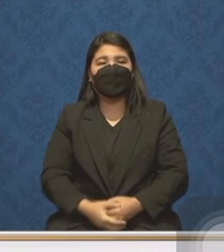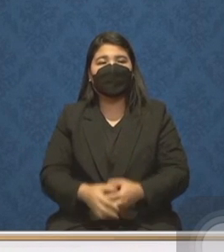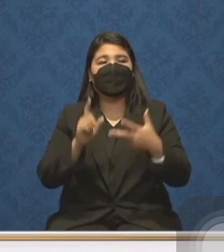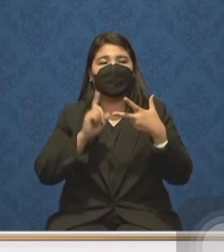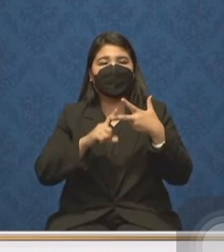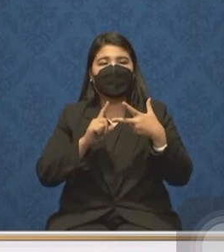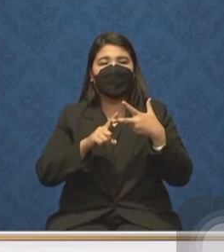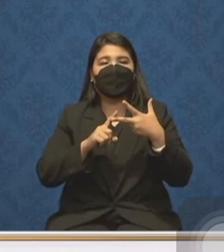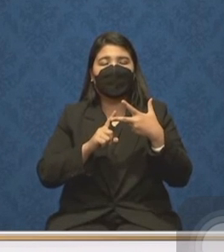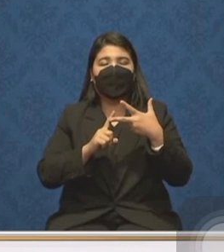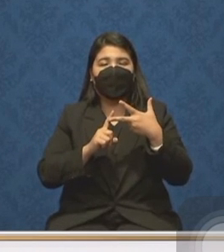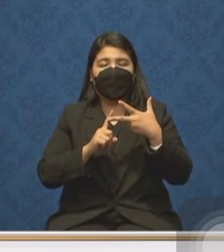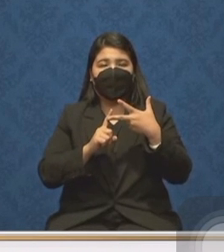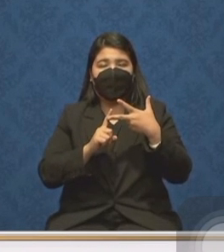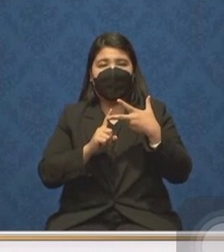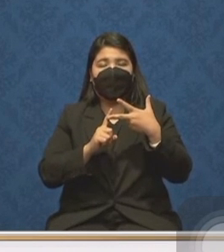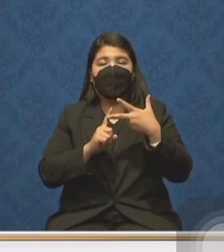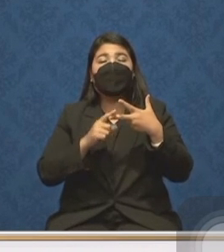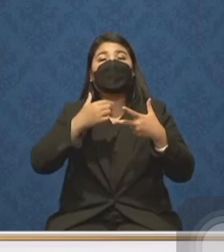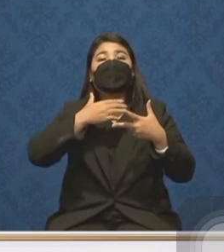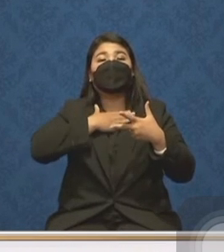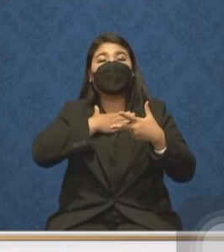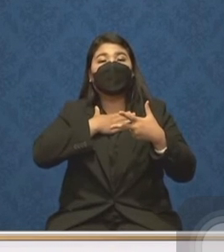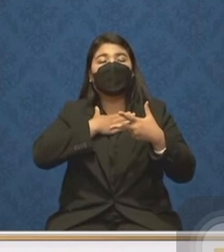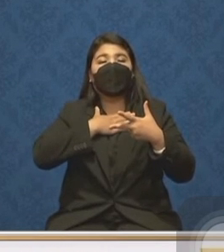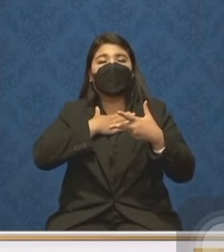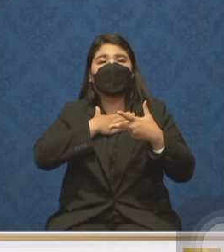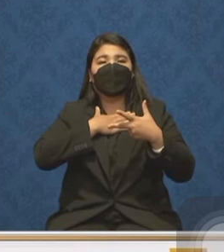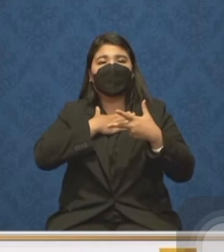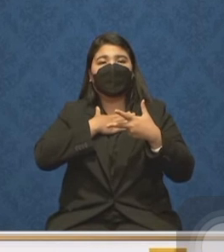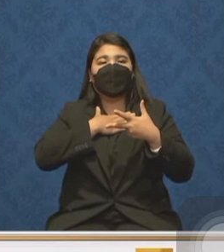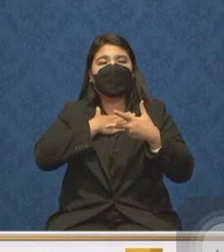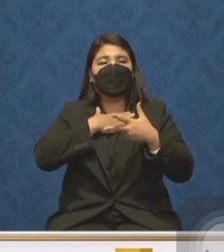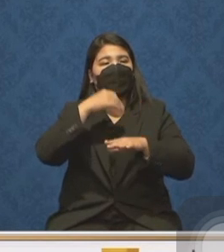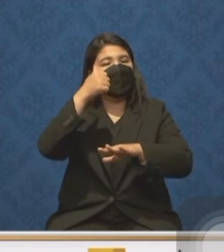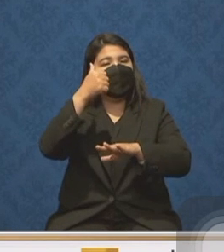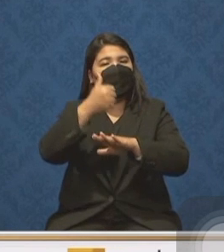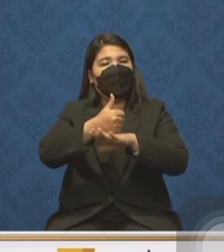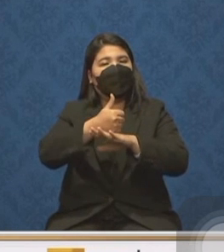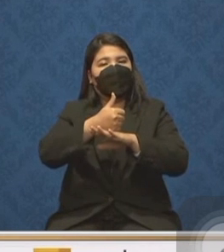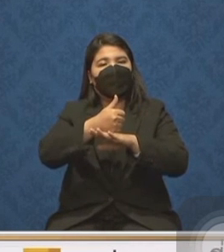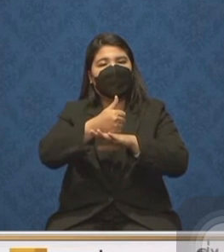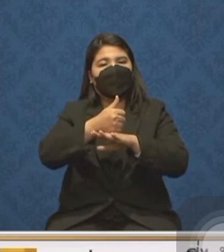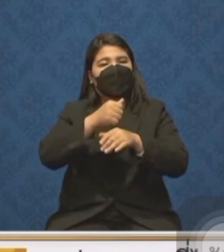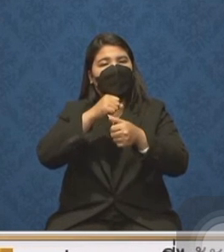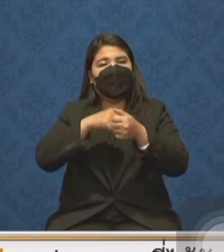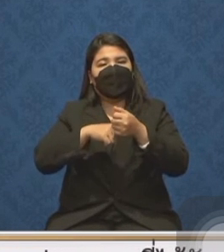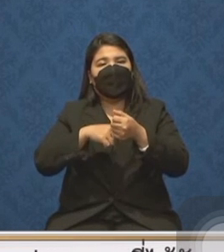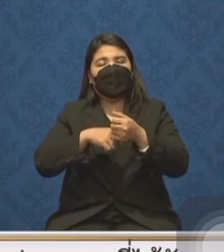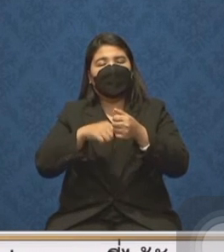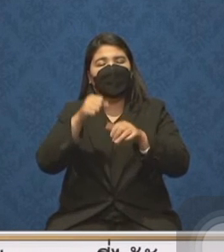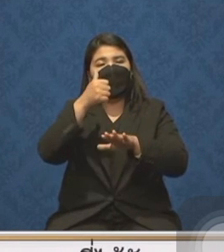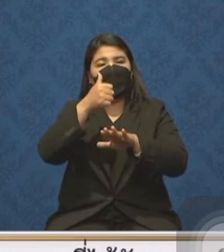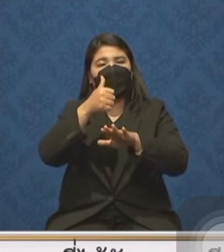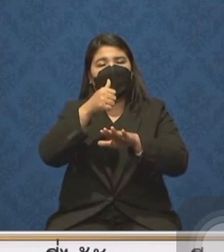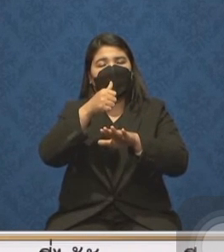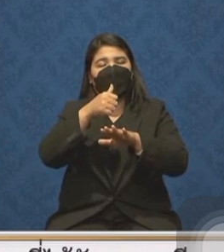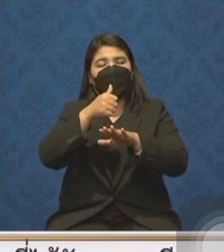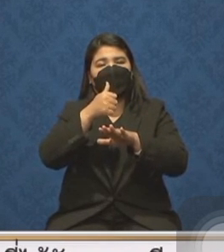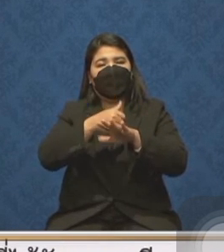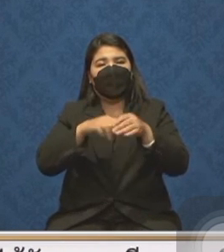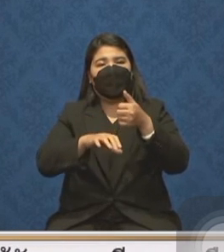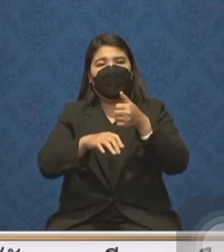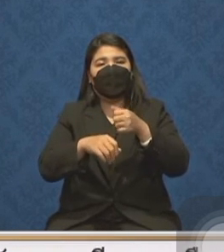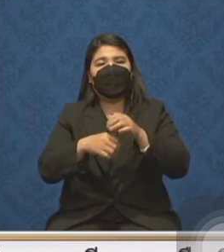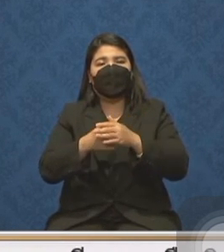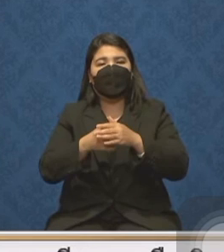ครับเราต้องมีผู้นำที่มีวุฒิภาวะที่ดีที่จะนำพาประ